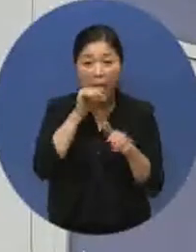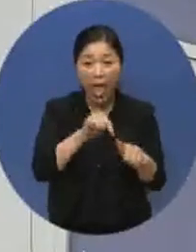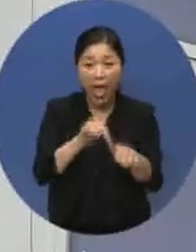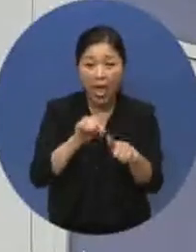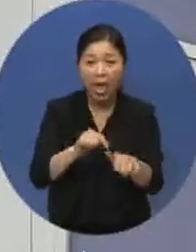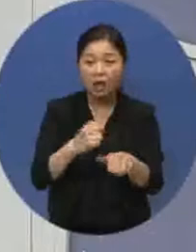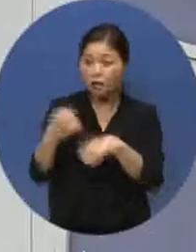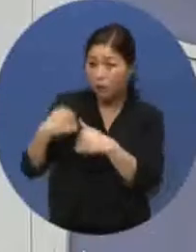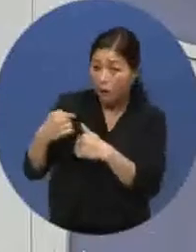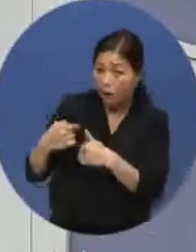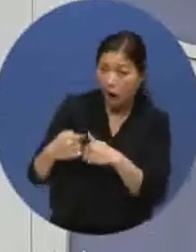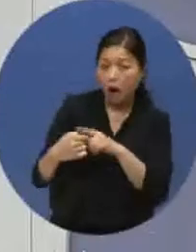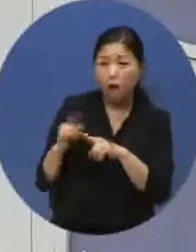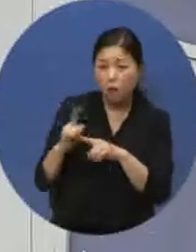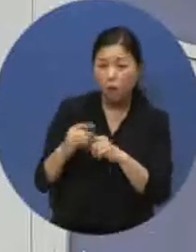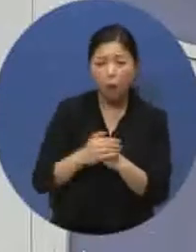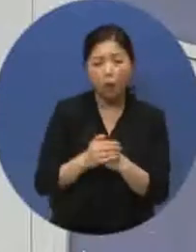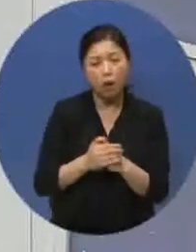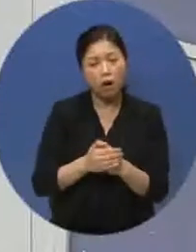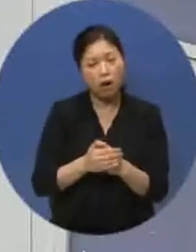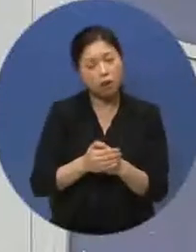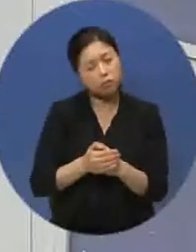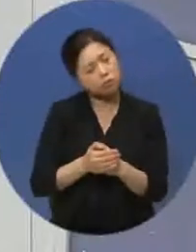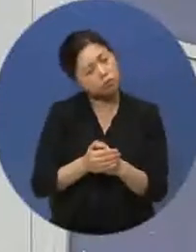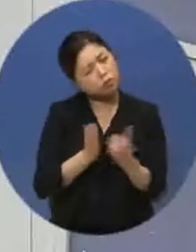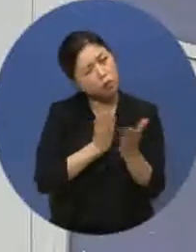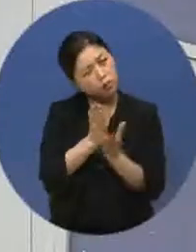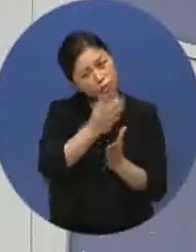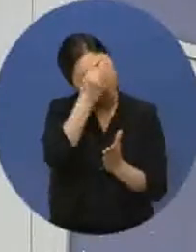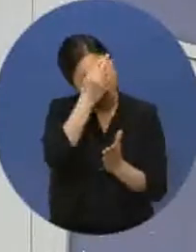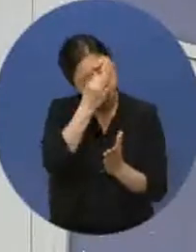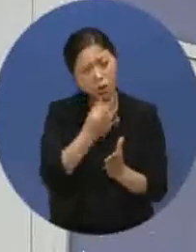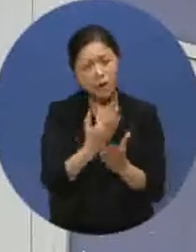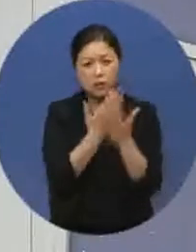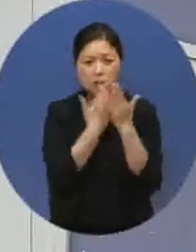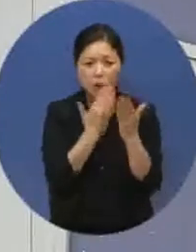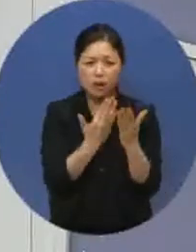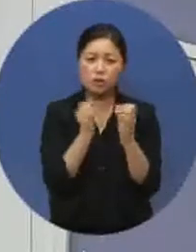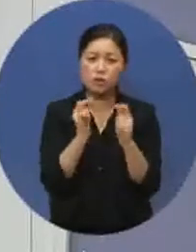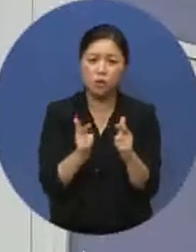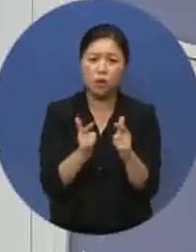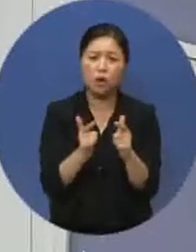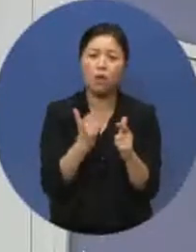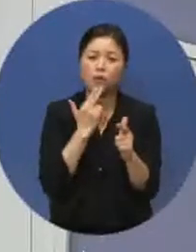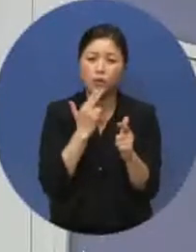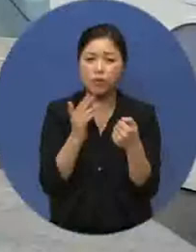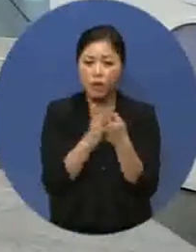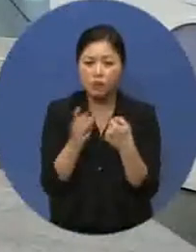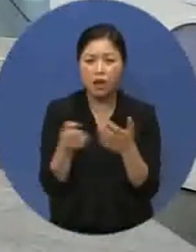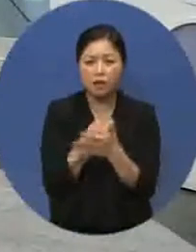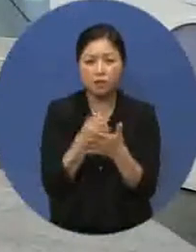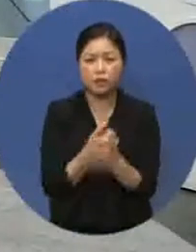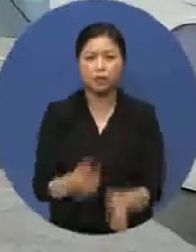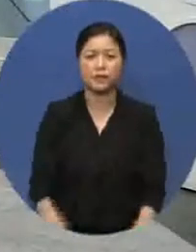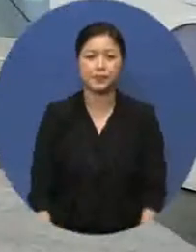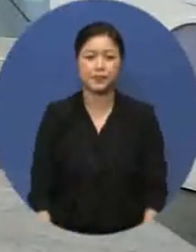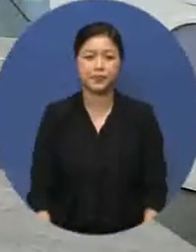변호사들은 전문성을 계속 개발할 수 있는 여지가 좀 없어지는 거죠. 그런 점에서 아쉽습니다.